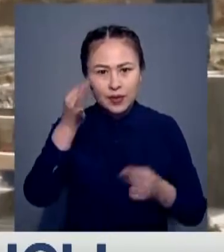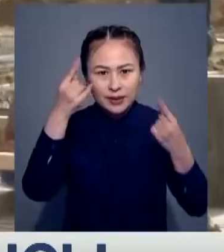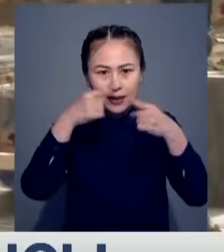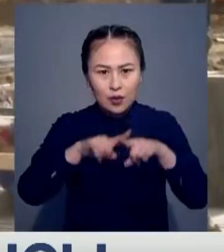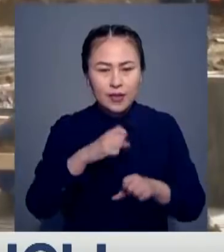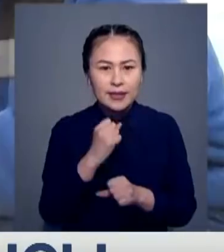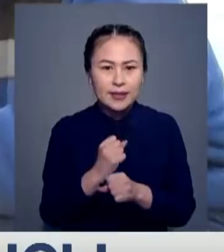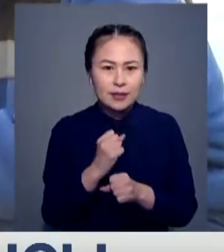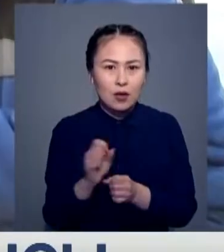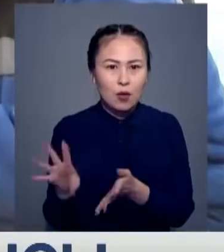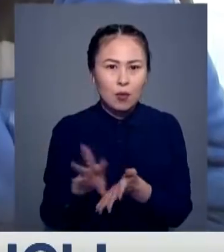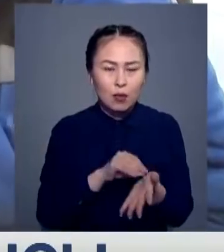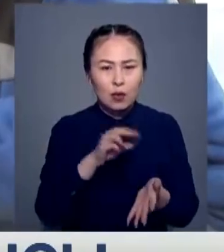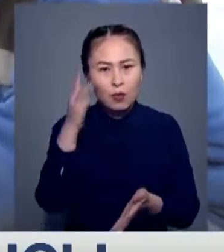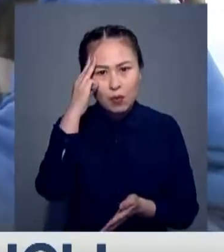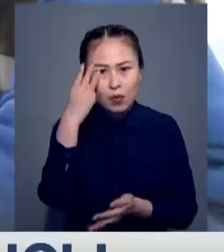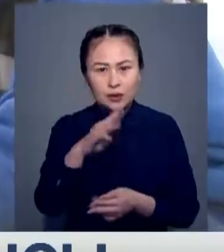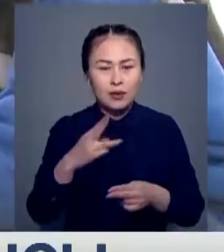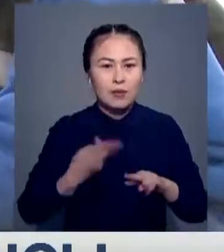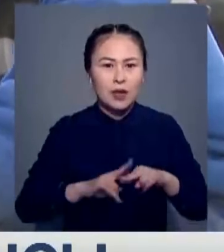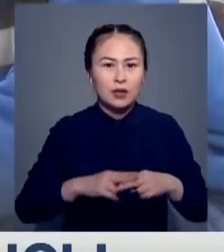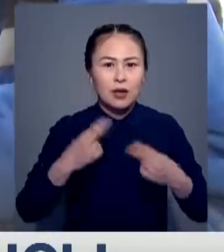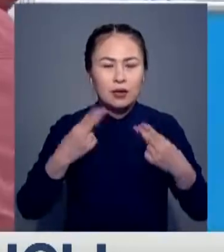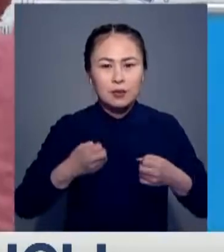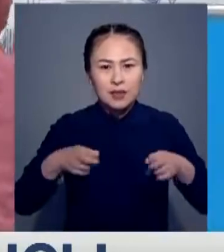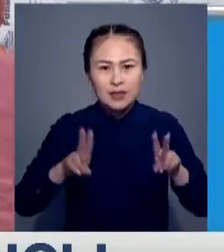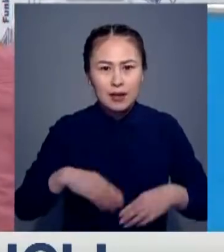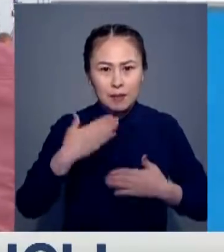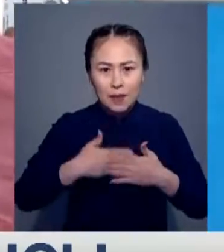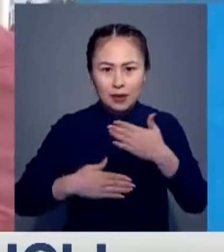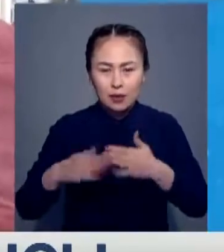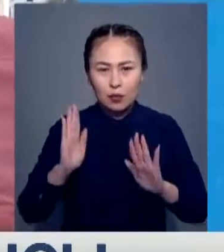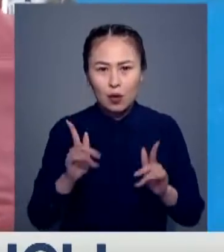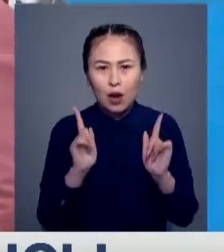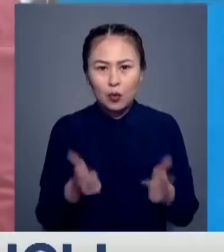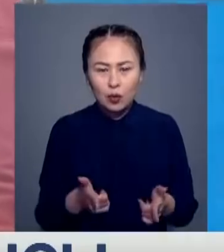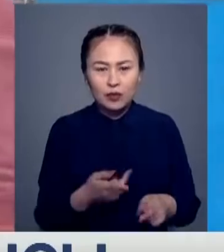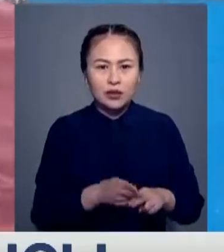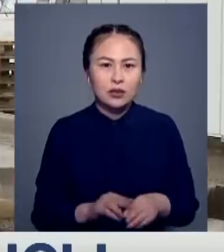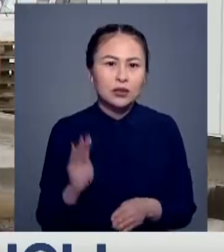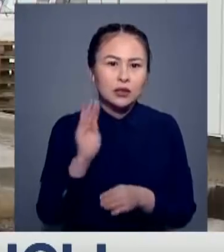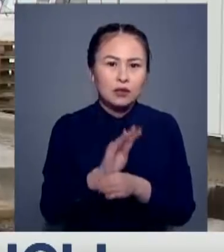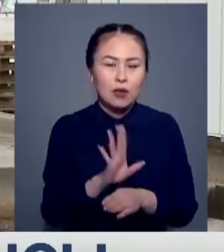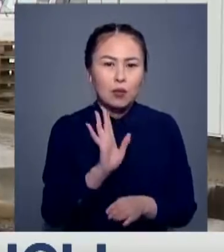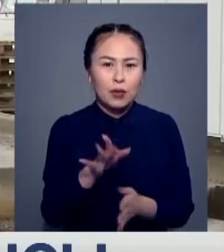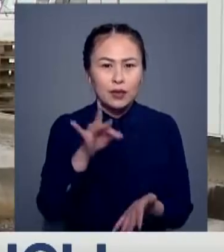бойынша жасалған модульдік темір-бетон блоктар орнатылуда. Аурухана осы айдың ортасында